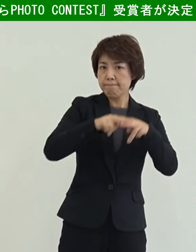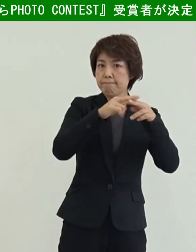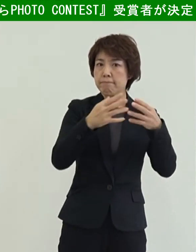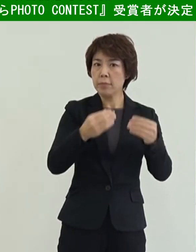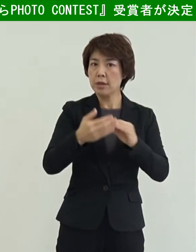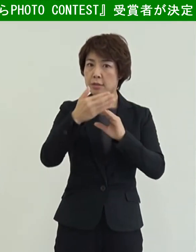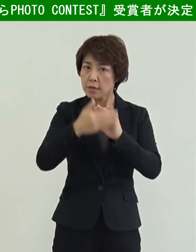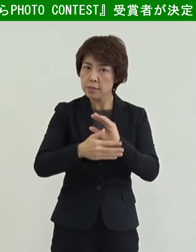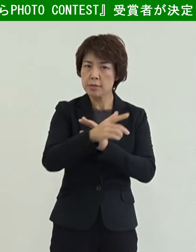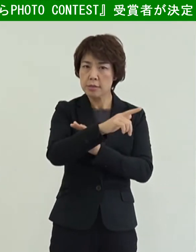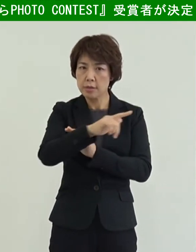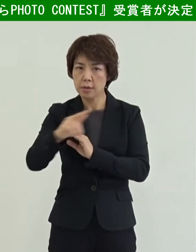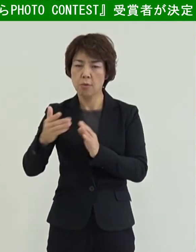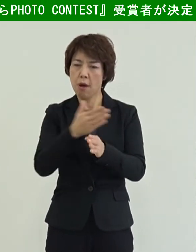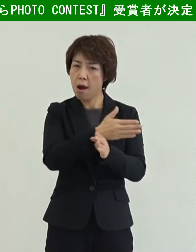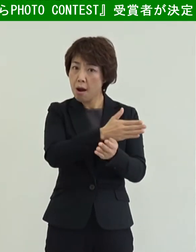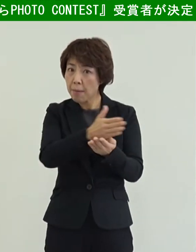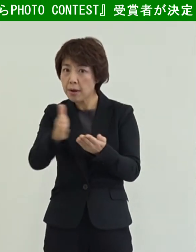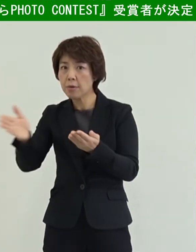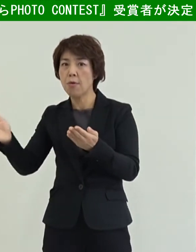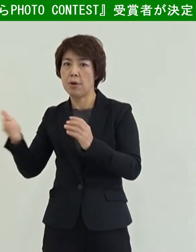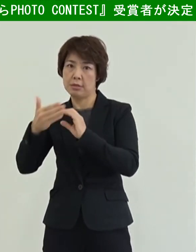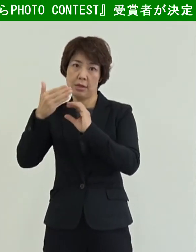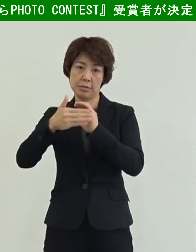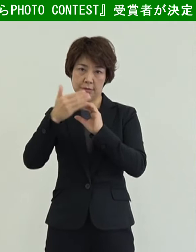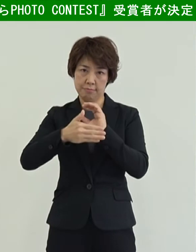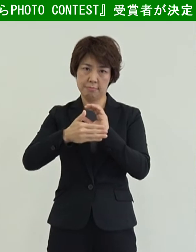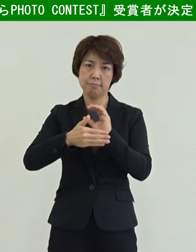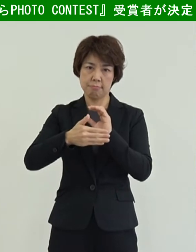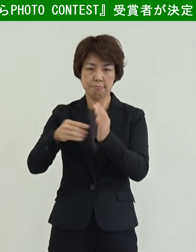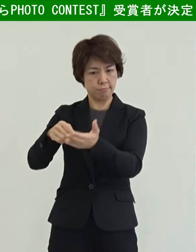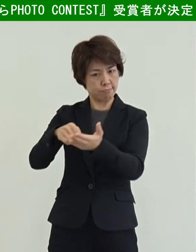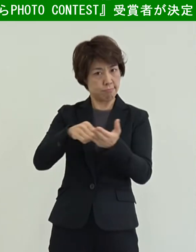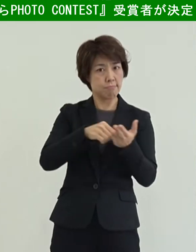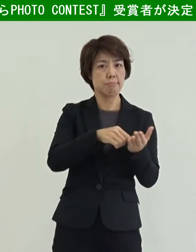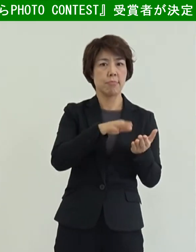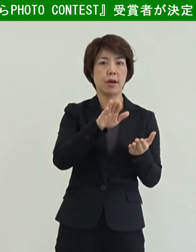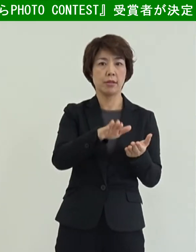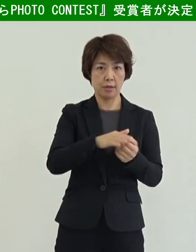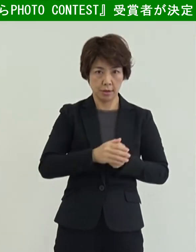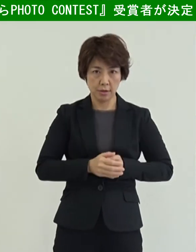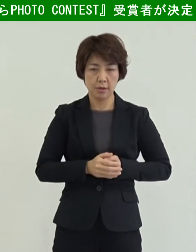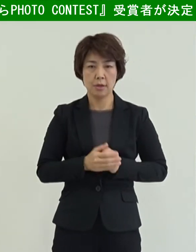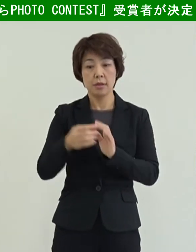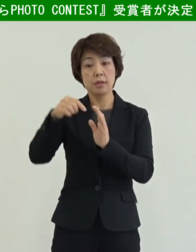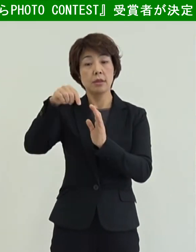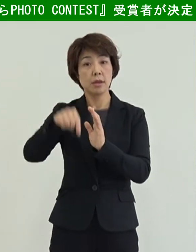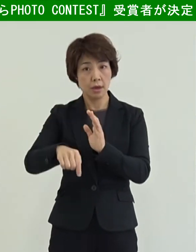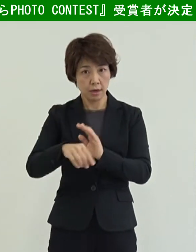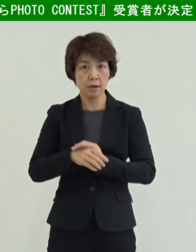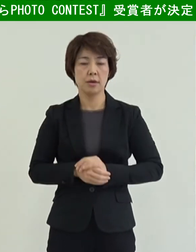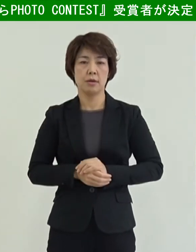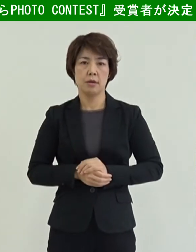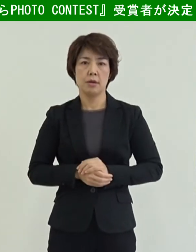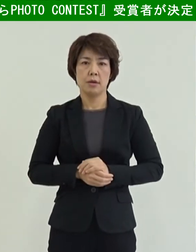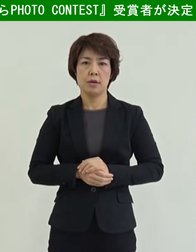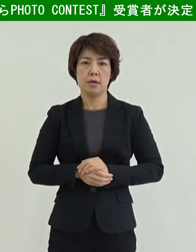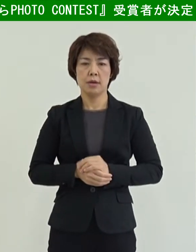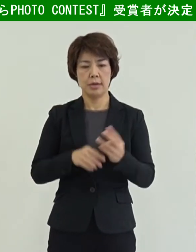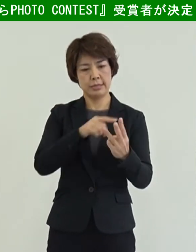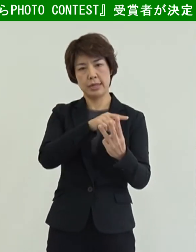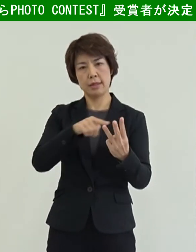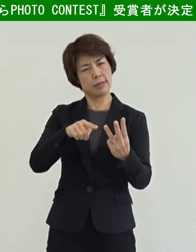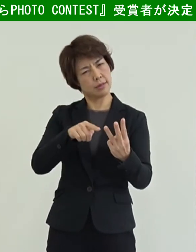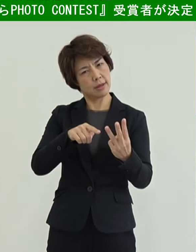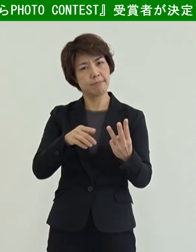色んな幅広い写真が応募されてきましたその中でやはり3点